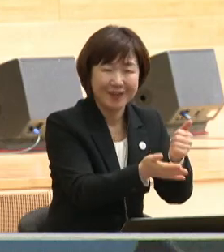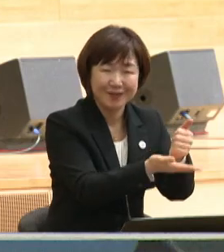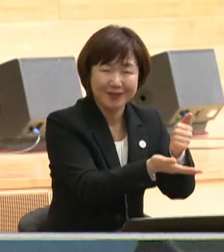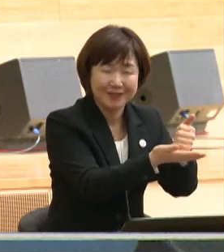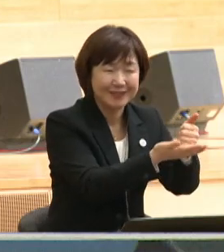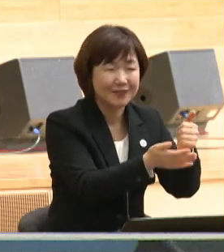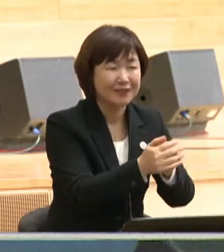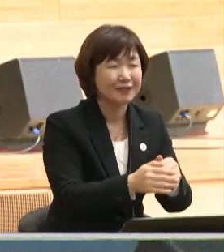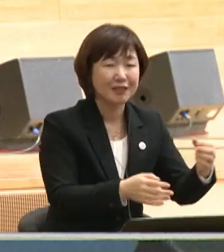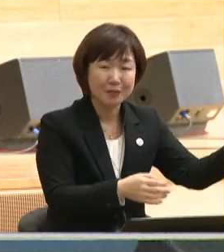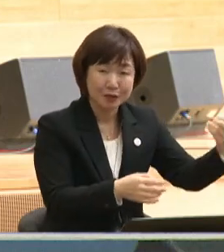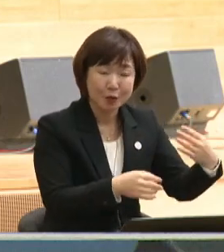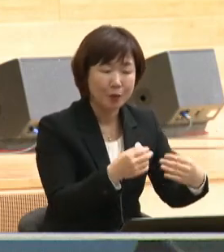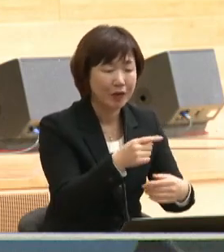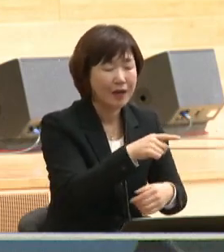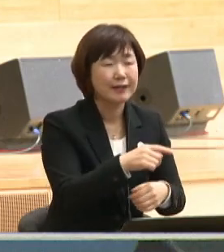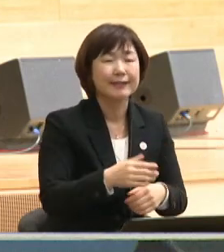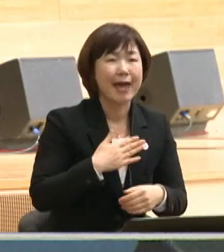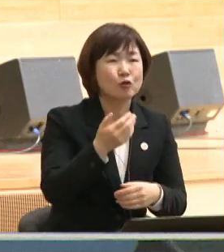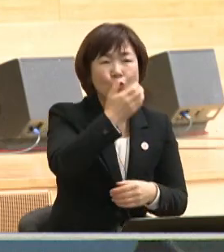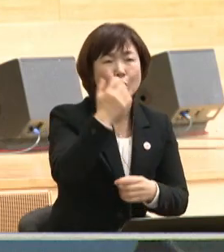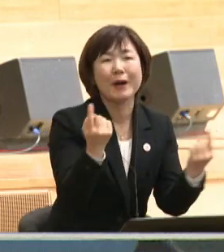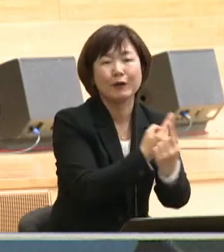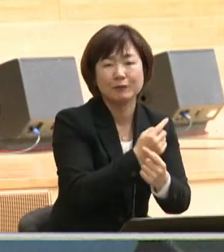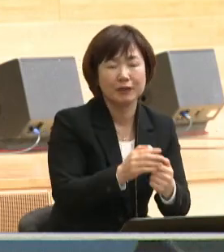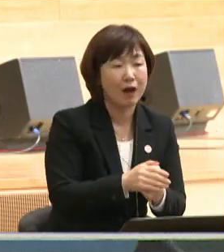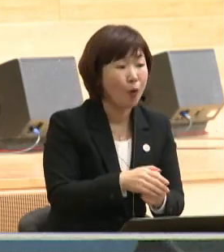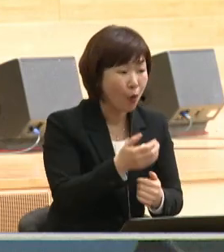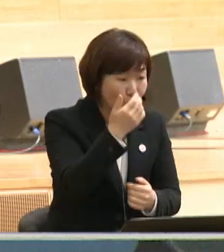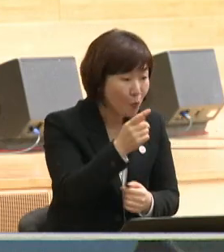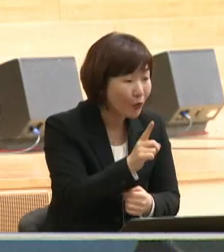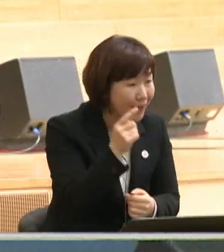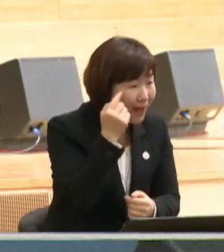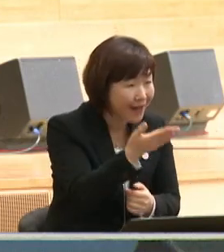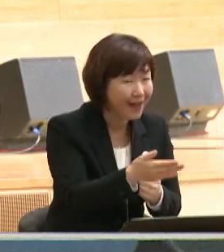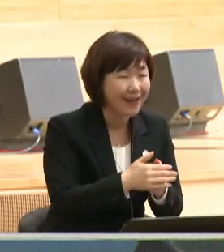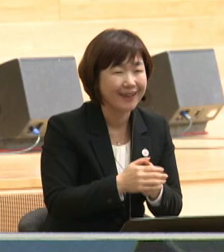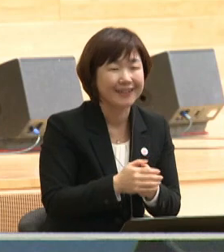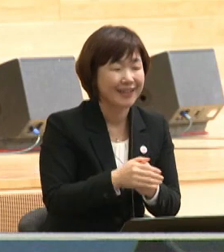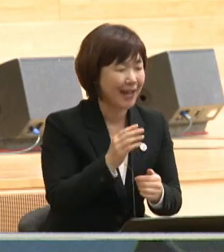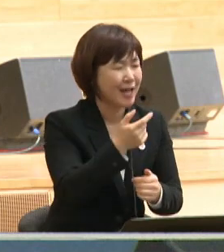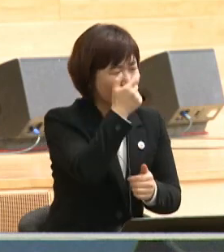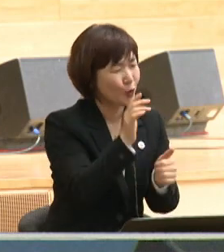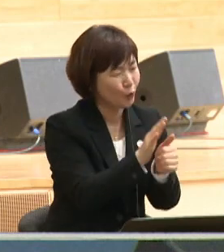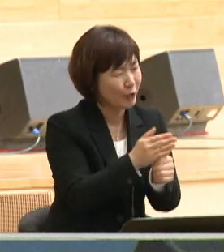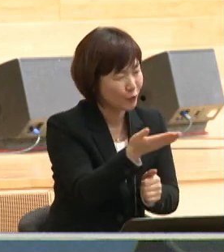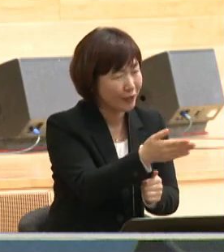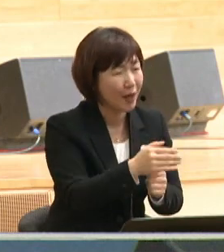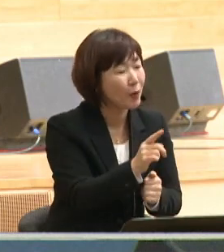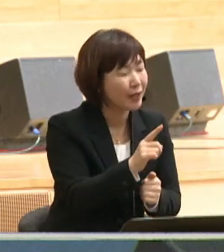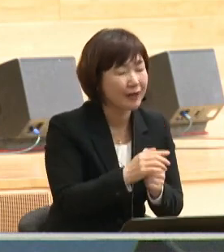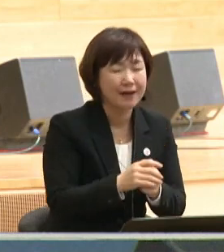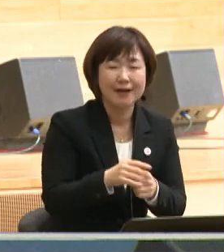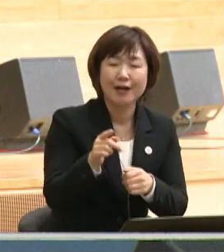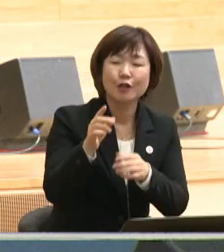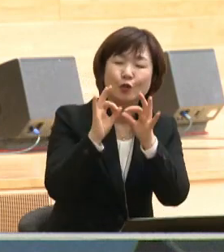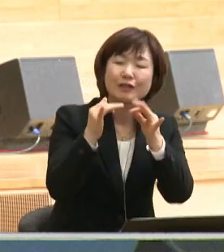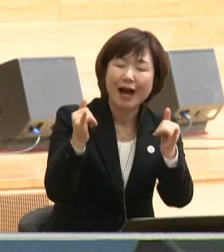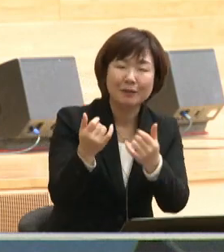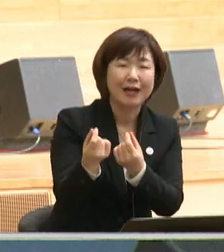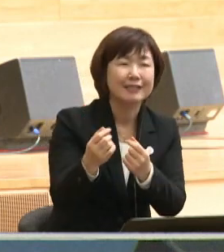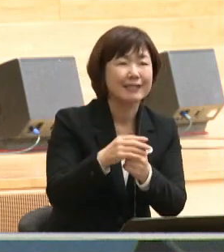이렇게 이야기하는 거예요 그래서 제 꿈도 바꿨어요 아 그래 뭔데이 꿈이 뭔데 기도해줄게 전도사님처럼